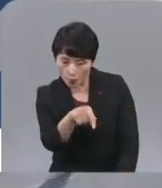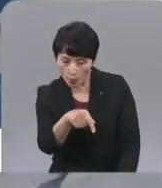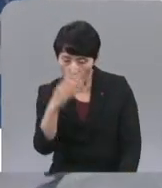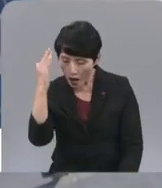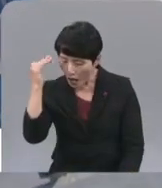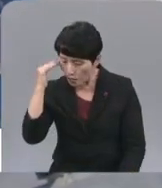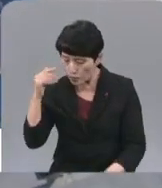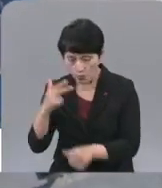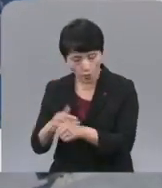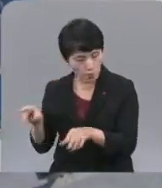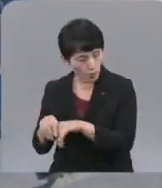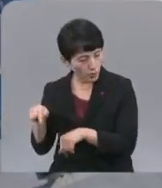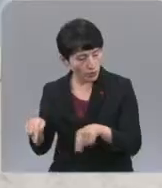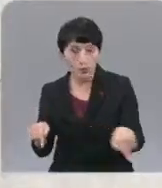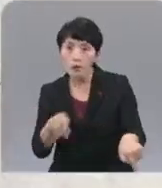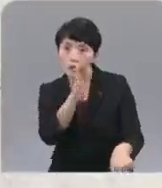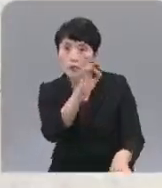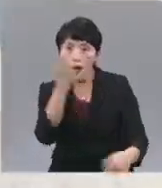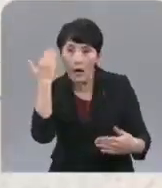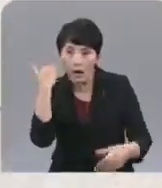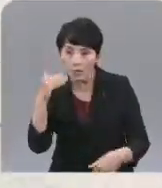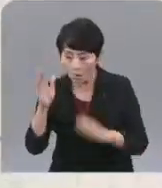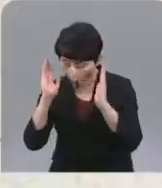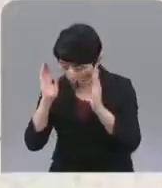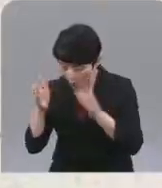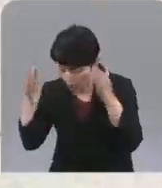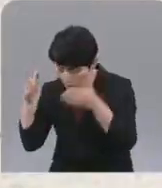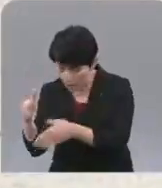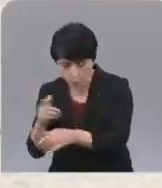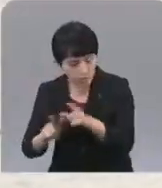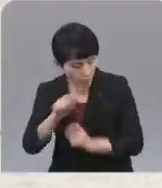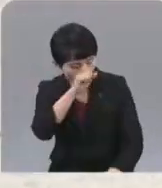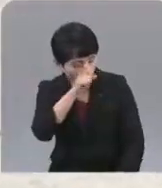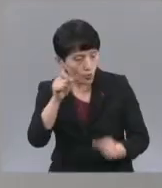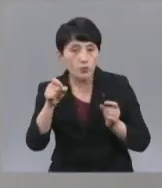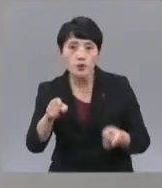الاجراءات التعليميه ذات الصله بهذا